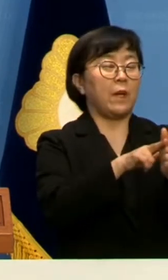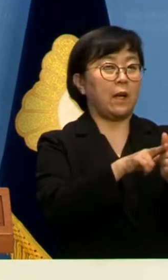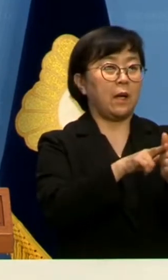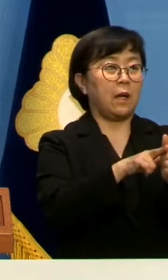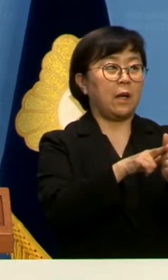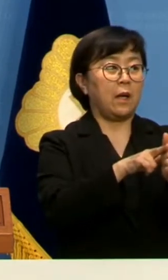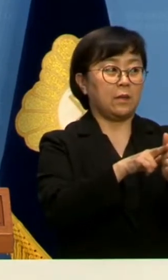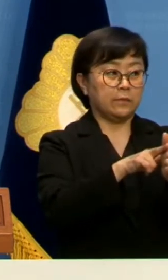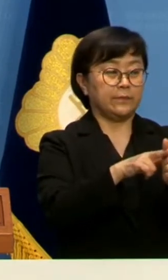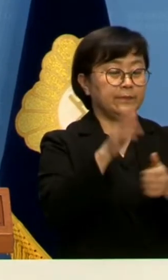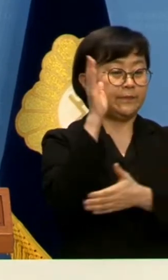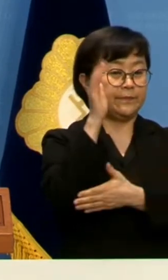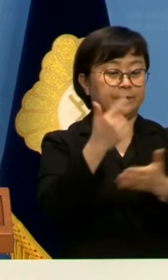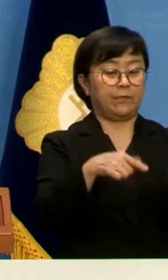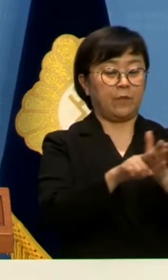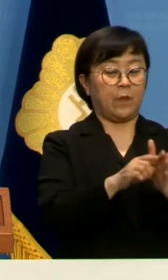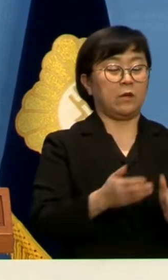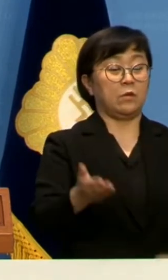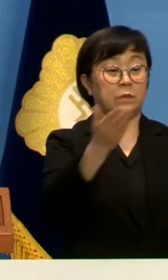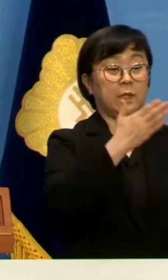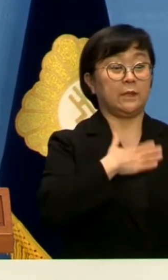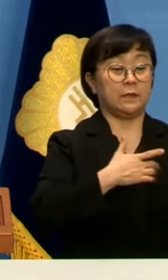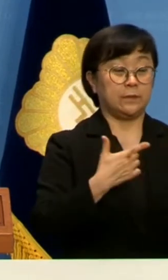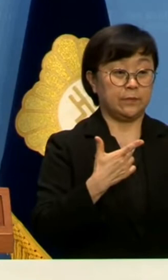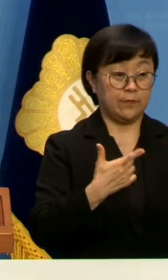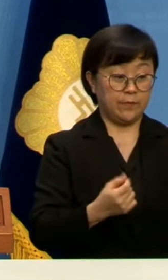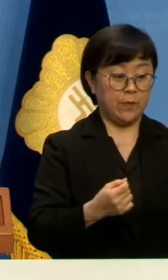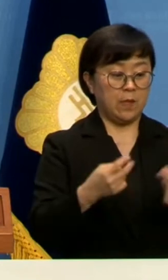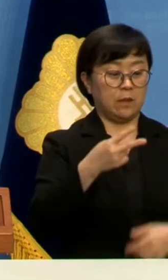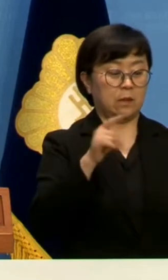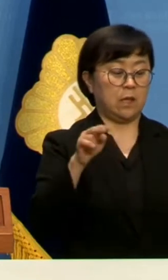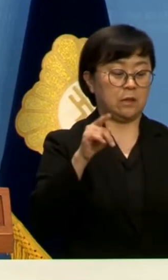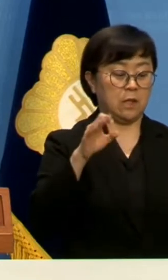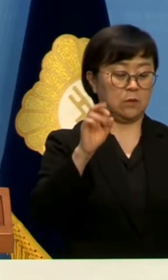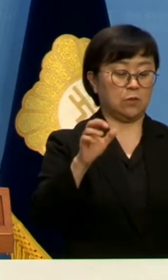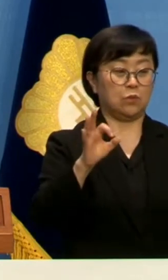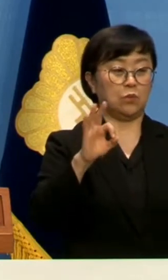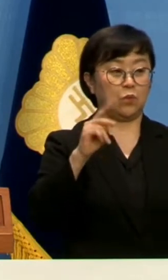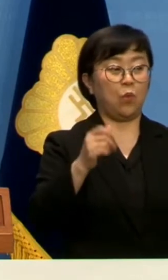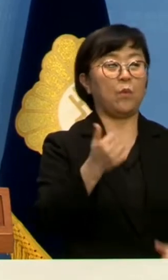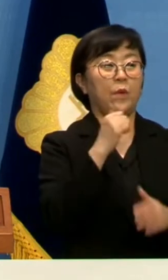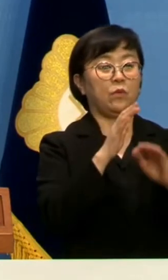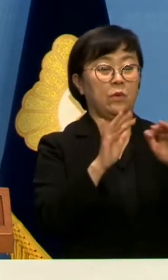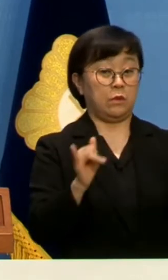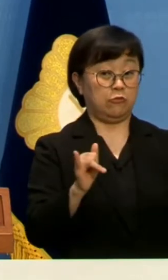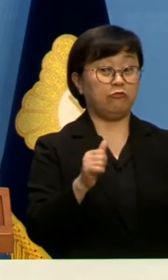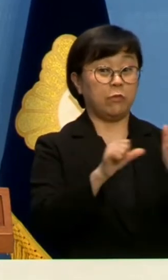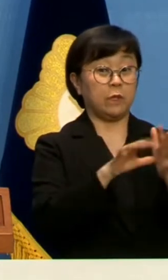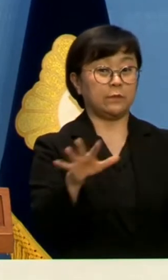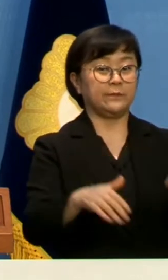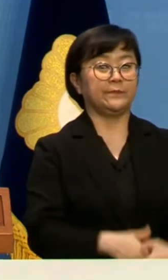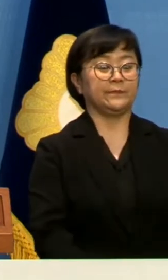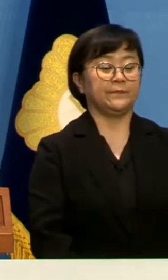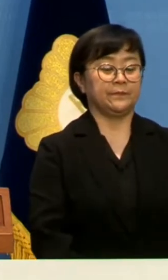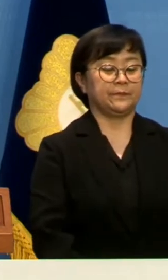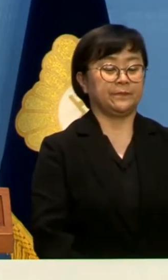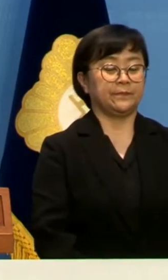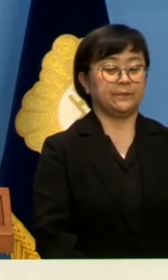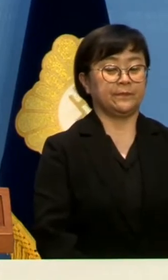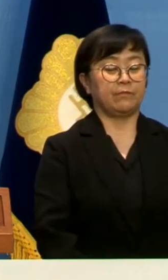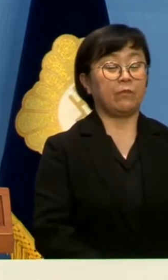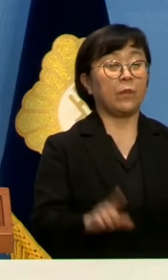위해서 나섰습니다. 김도화 변호사는 잘 아시는 것처럼 대장동 경험으로 알려져 있습니다.